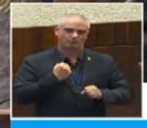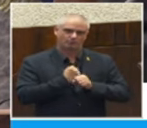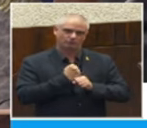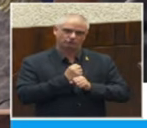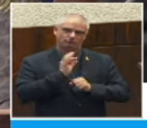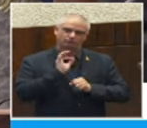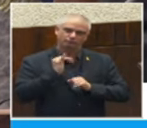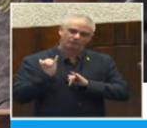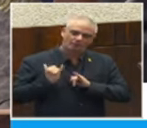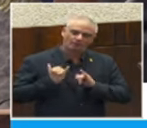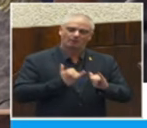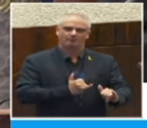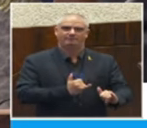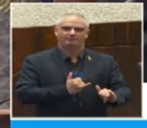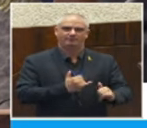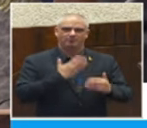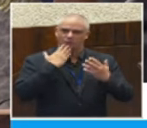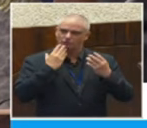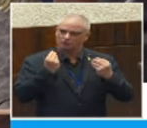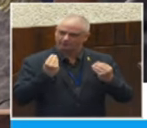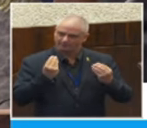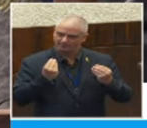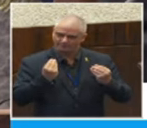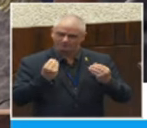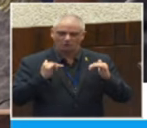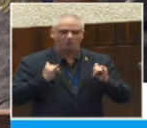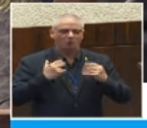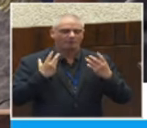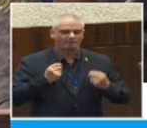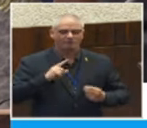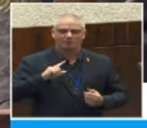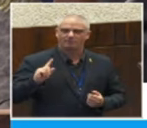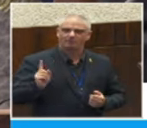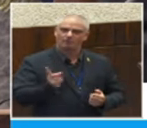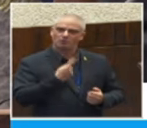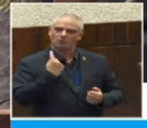תודה רבה, חורף טוב לכולנו, עם ישראל חי.